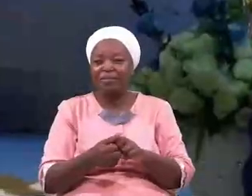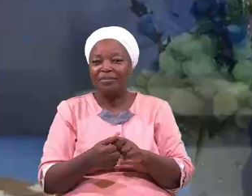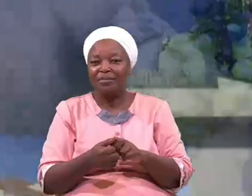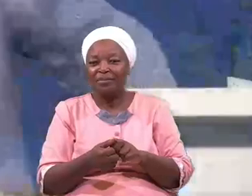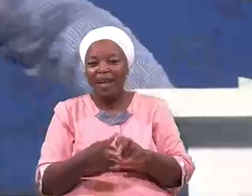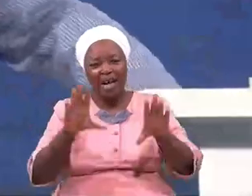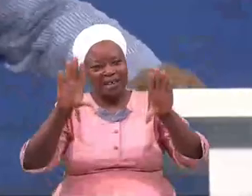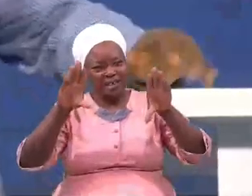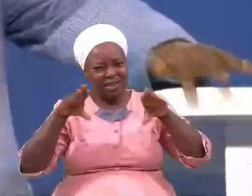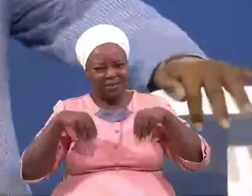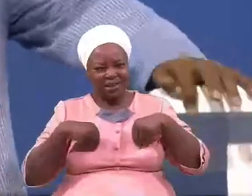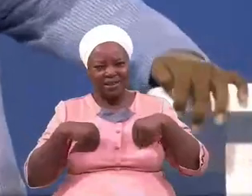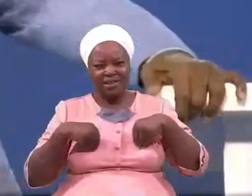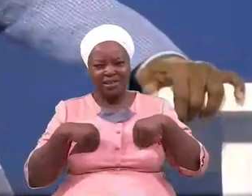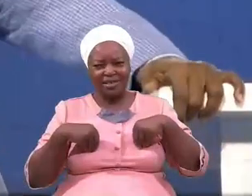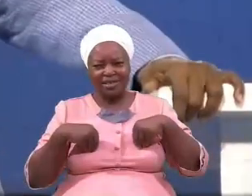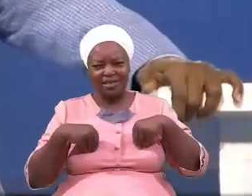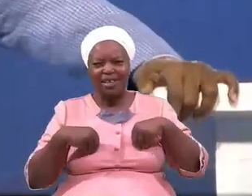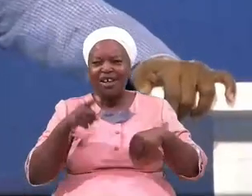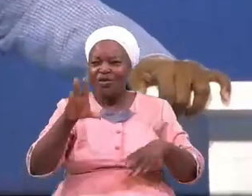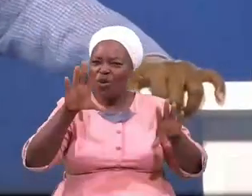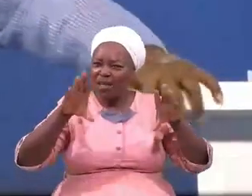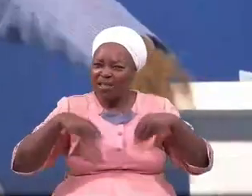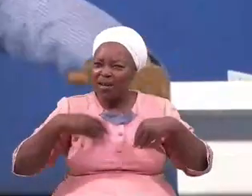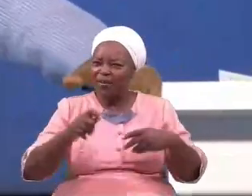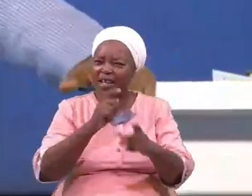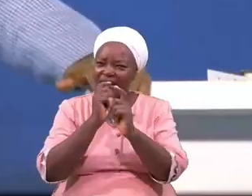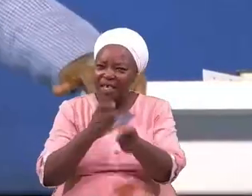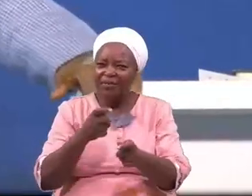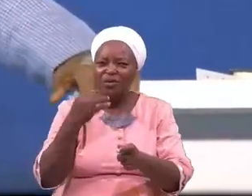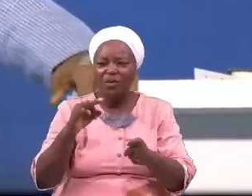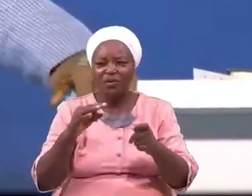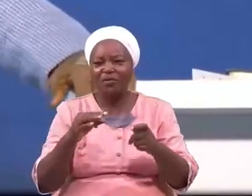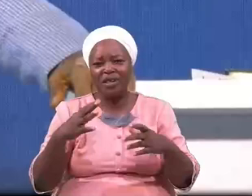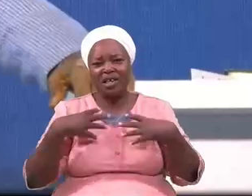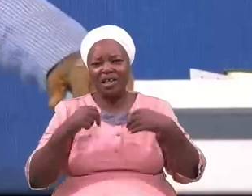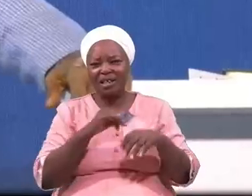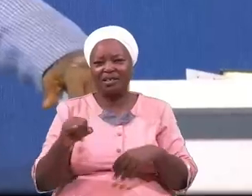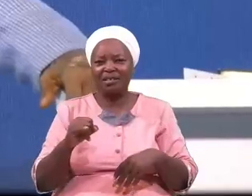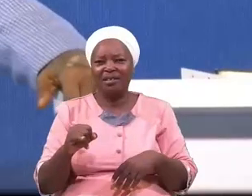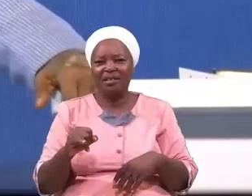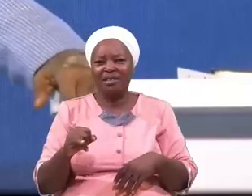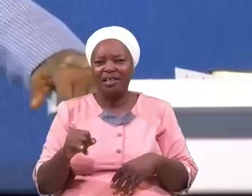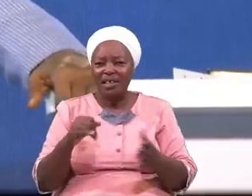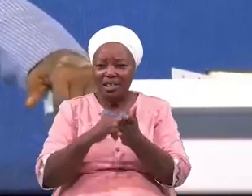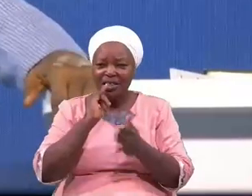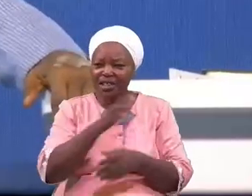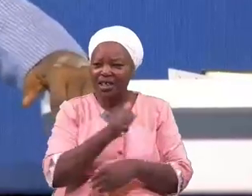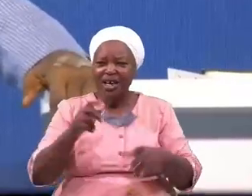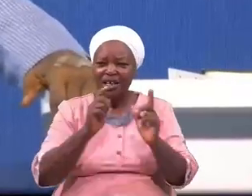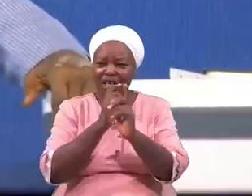infirmité. L'acceptation, vous acceptez le don de guérison, c'est un